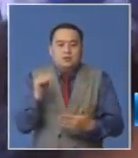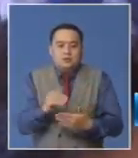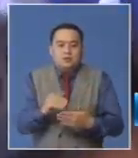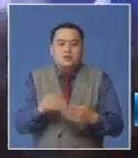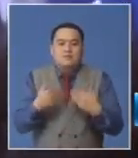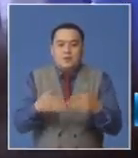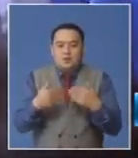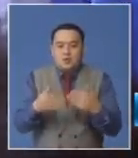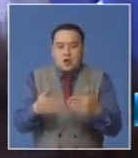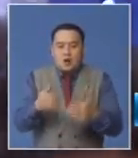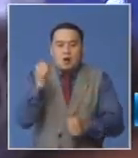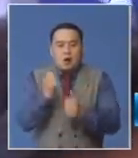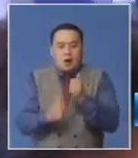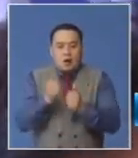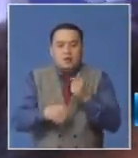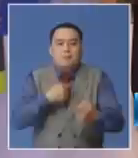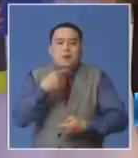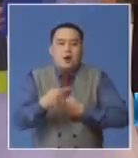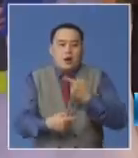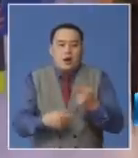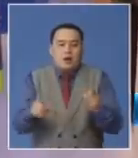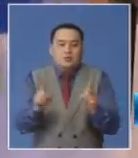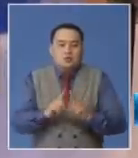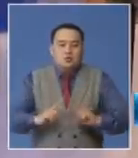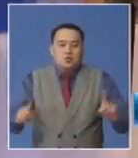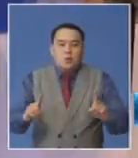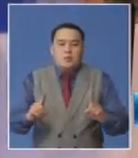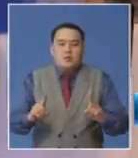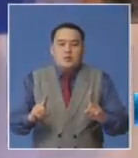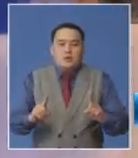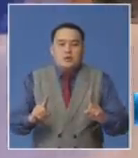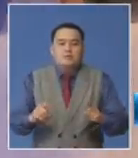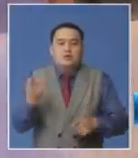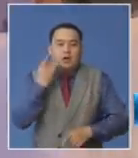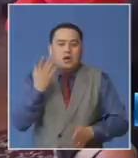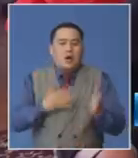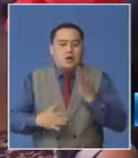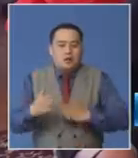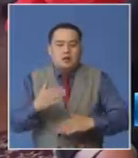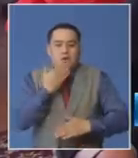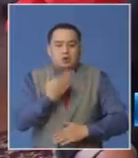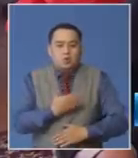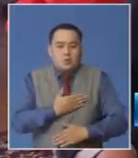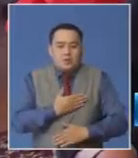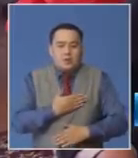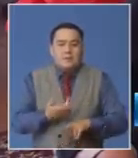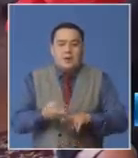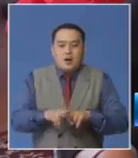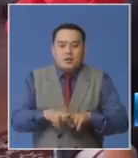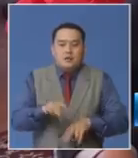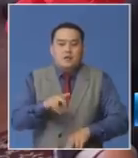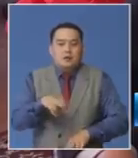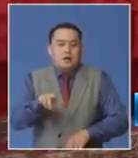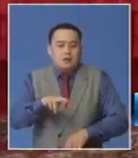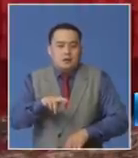выпускников для каждого поколения она была своей особенной мы всегда родной и любимой наверное поехали наталья